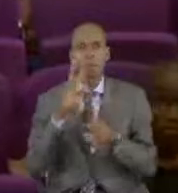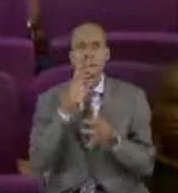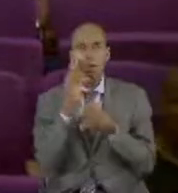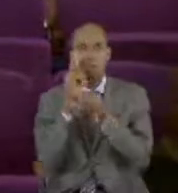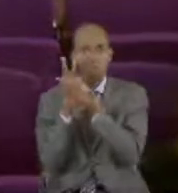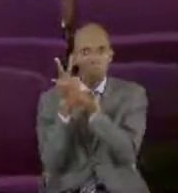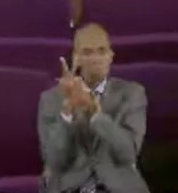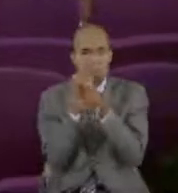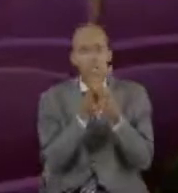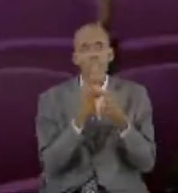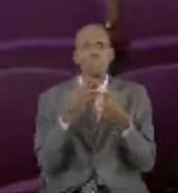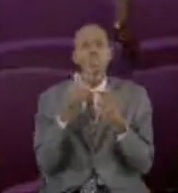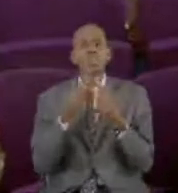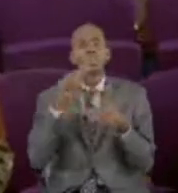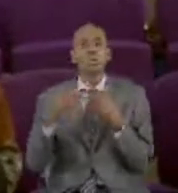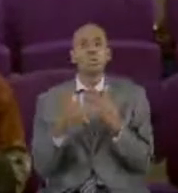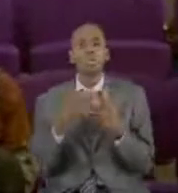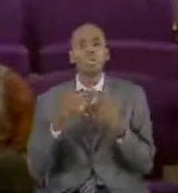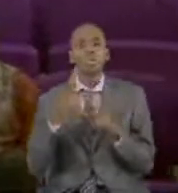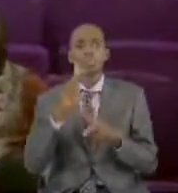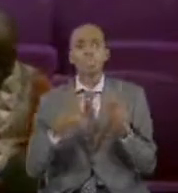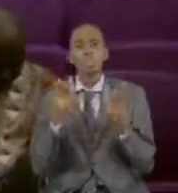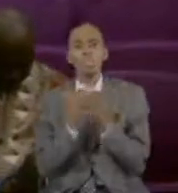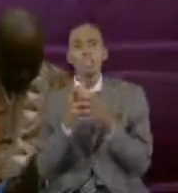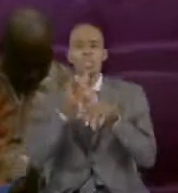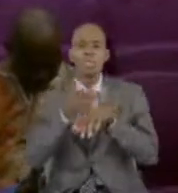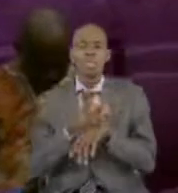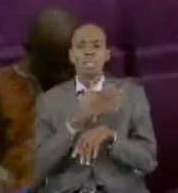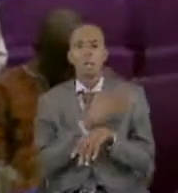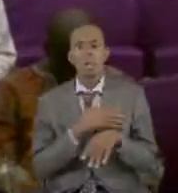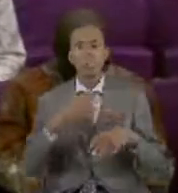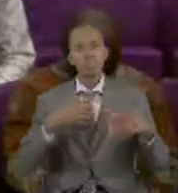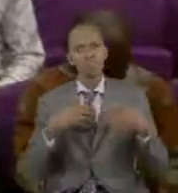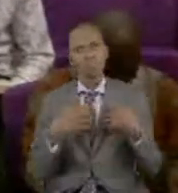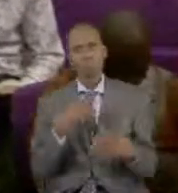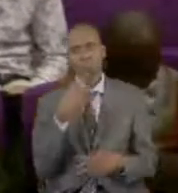t'observent et qu'ils repartent vers ceux qui les avaient envoyés. Et ils diront,